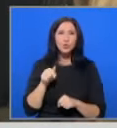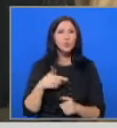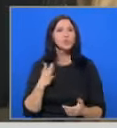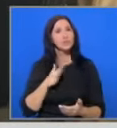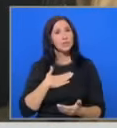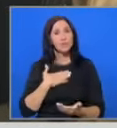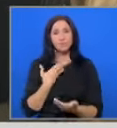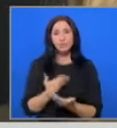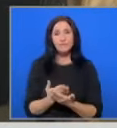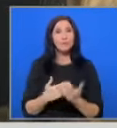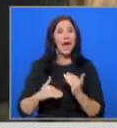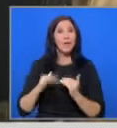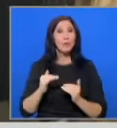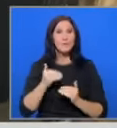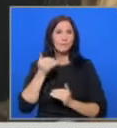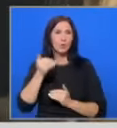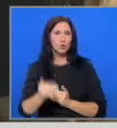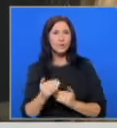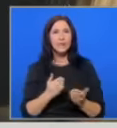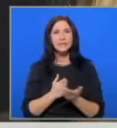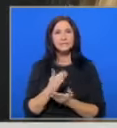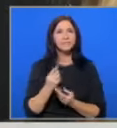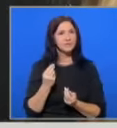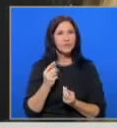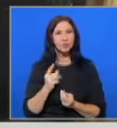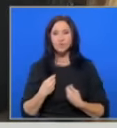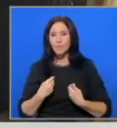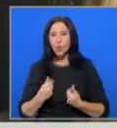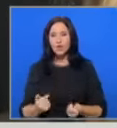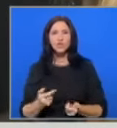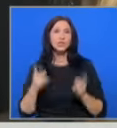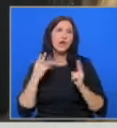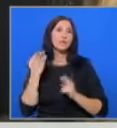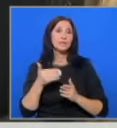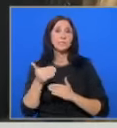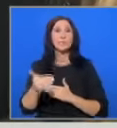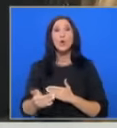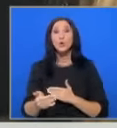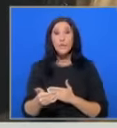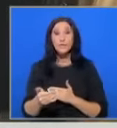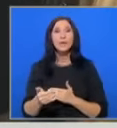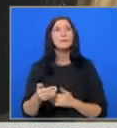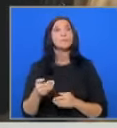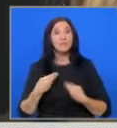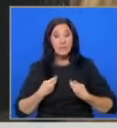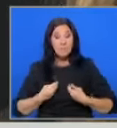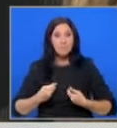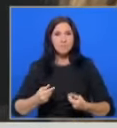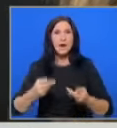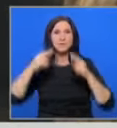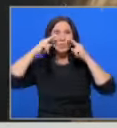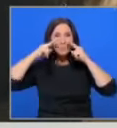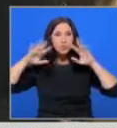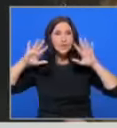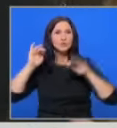постави. Най-големият приоритет е средствата, които ще бъдат изразходвани за решаването на тия приоритети, да се изразходват прозрачно,